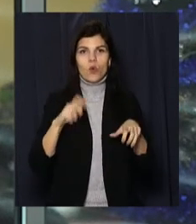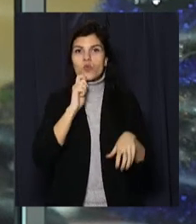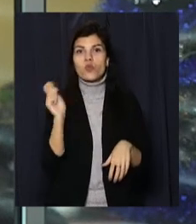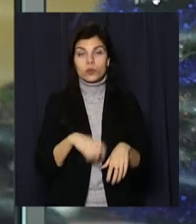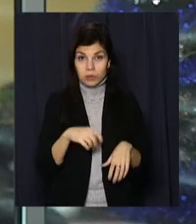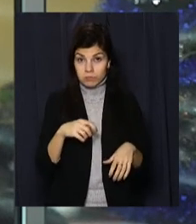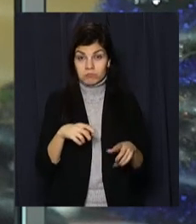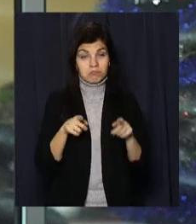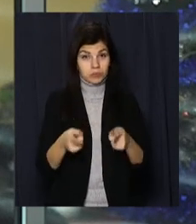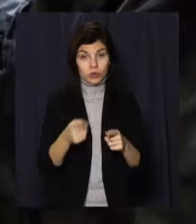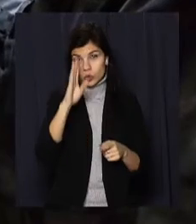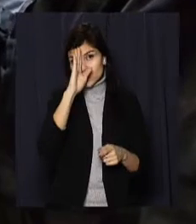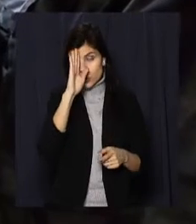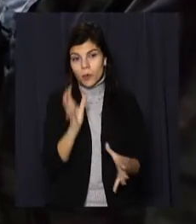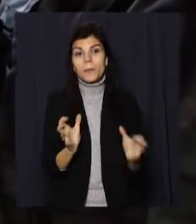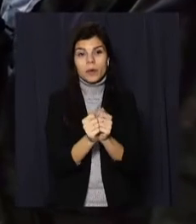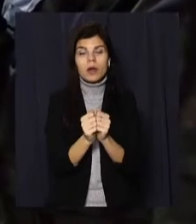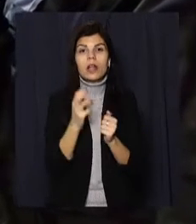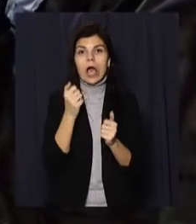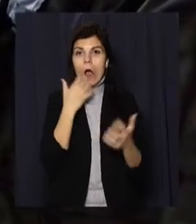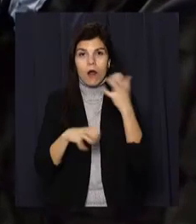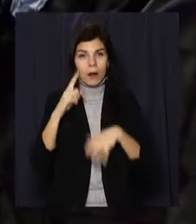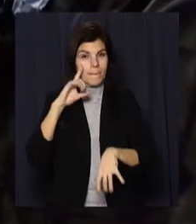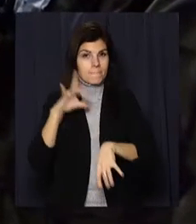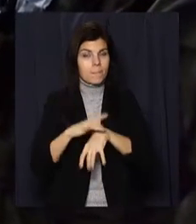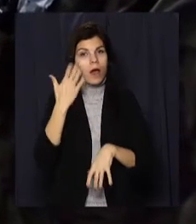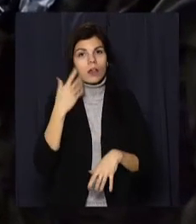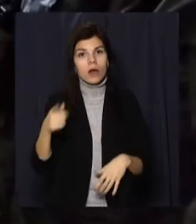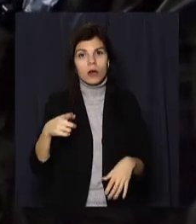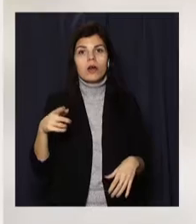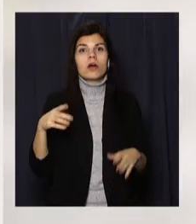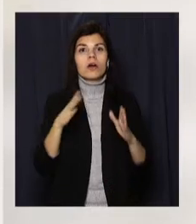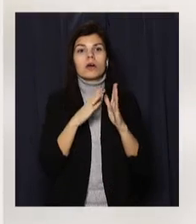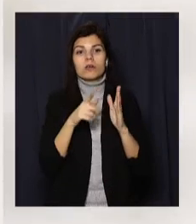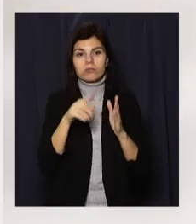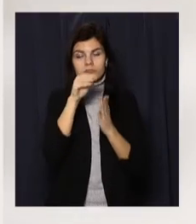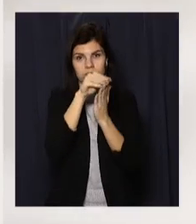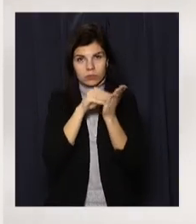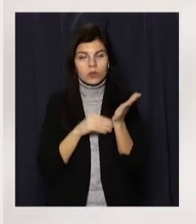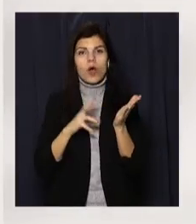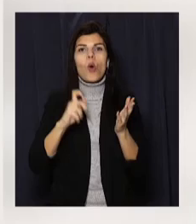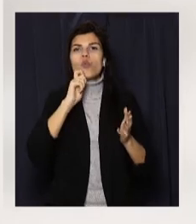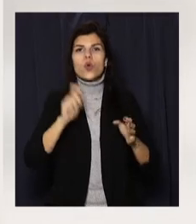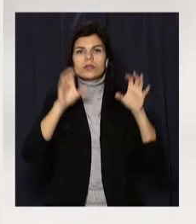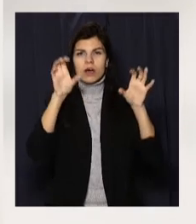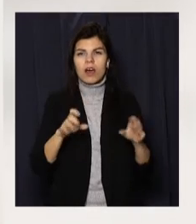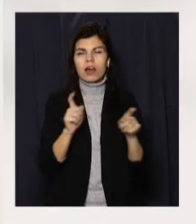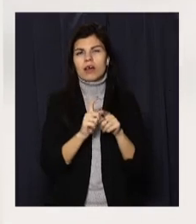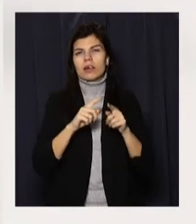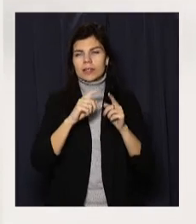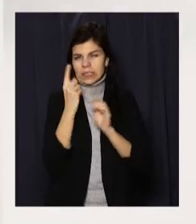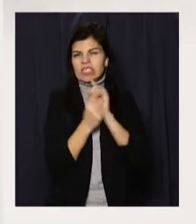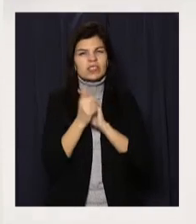Дніпропетровській області. Чоловіка спіймали на гарячому, коли той закликав повалити конституційний лад України.